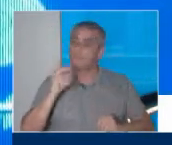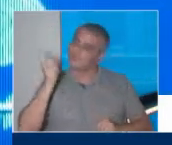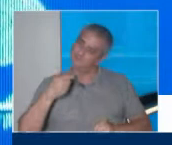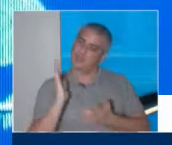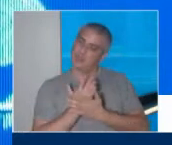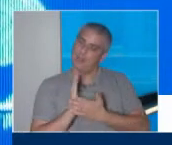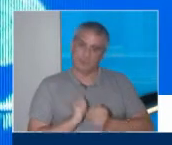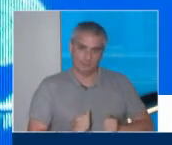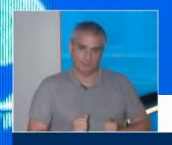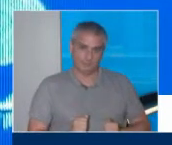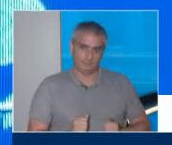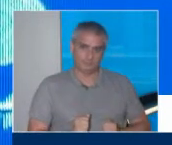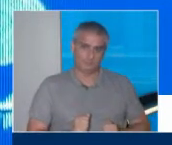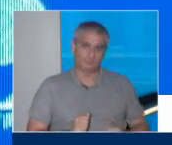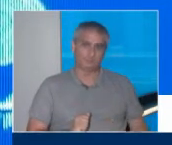אמורה להחליט,